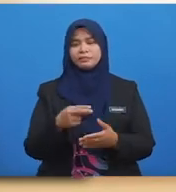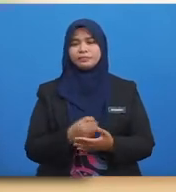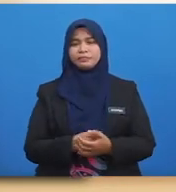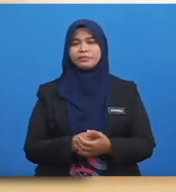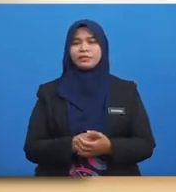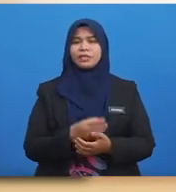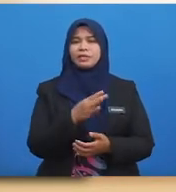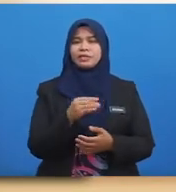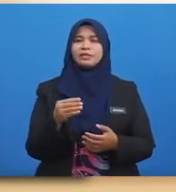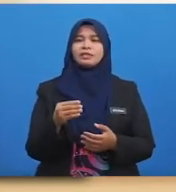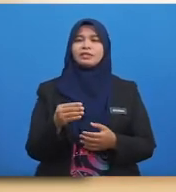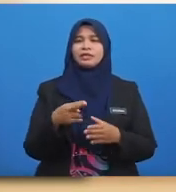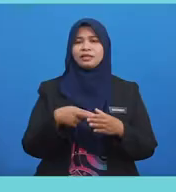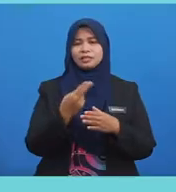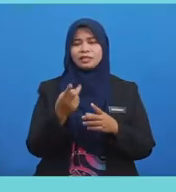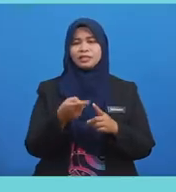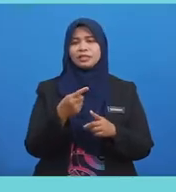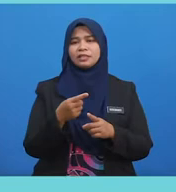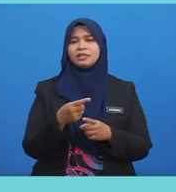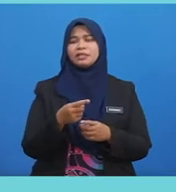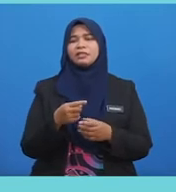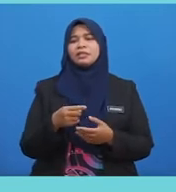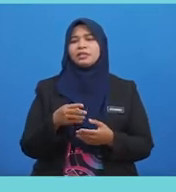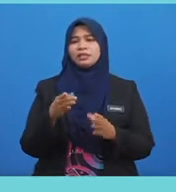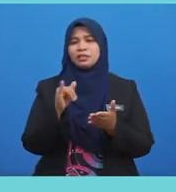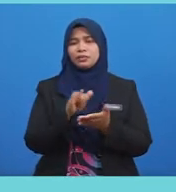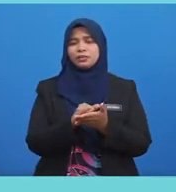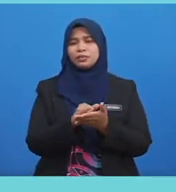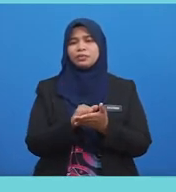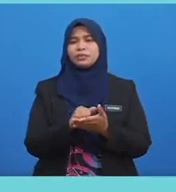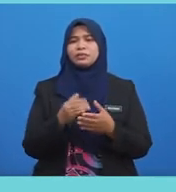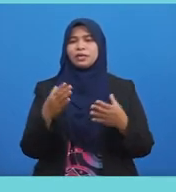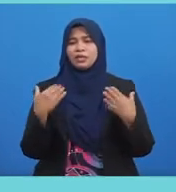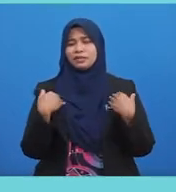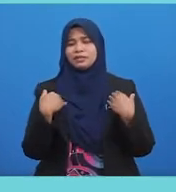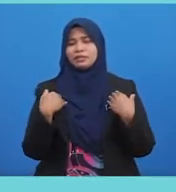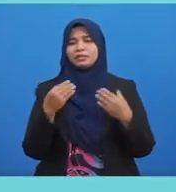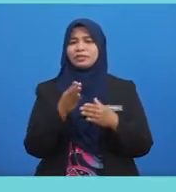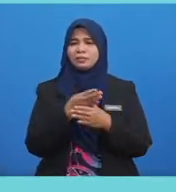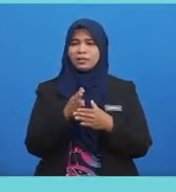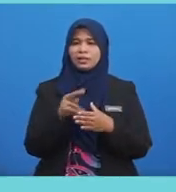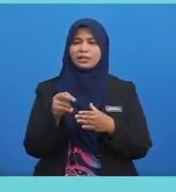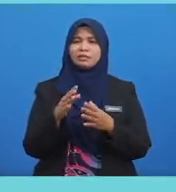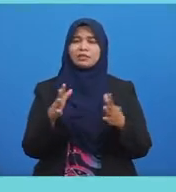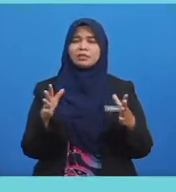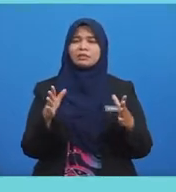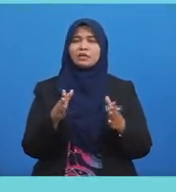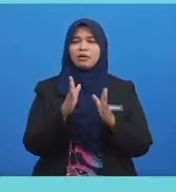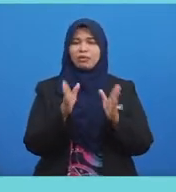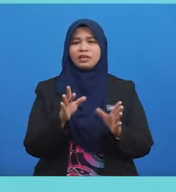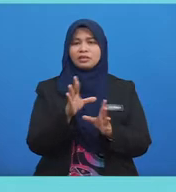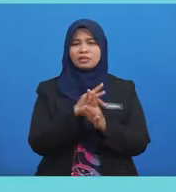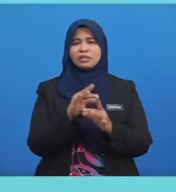pada 10 Mei 1946. Dan hasil tinjauan itu mendapati sebahagian